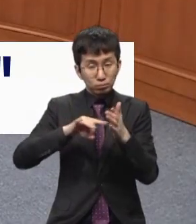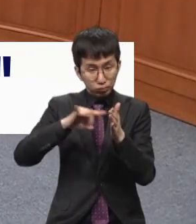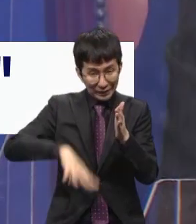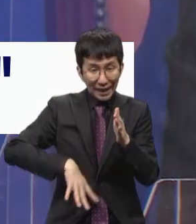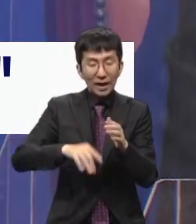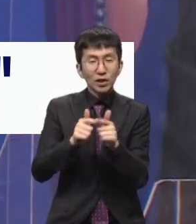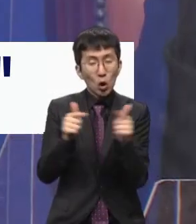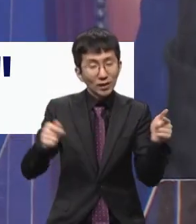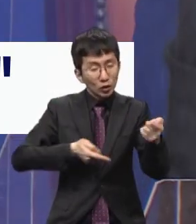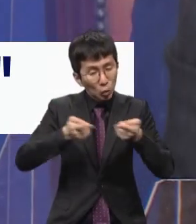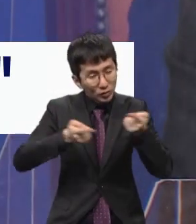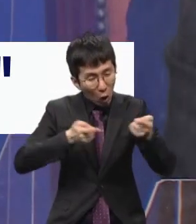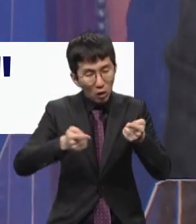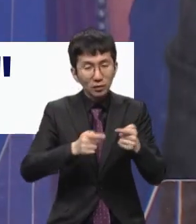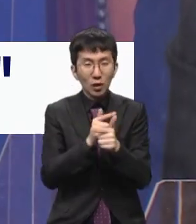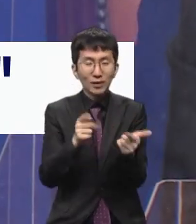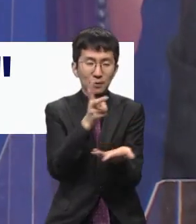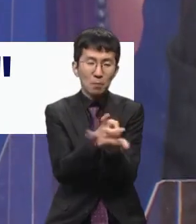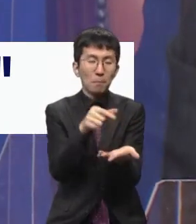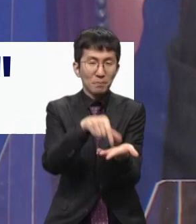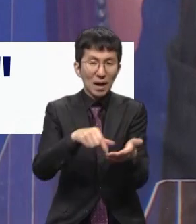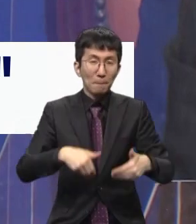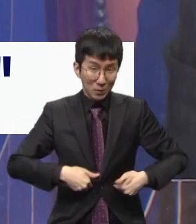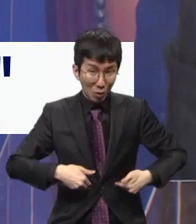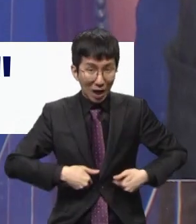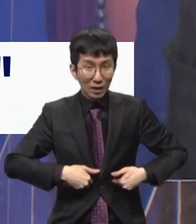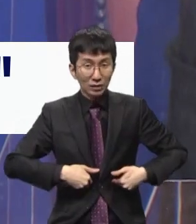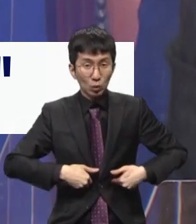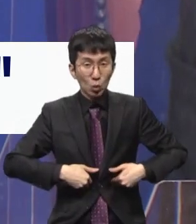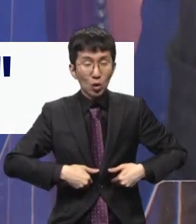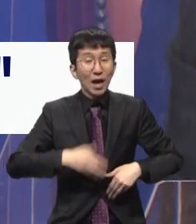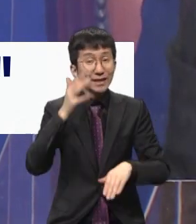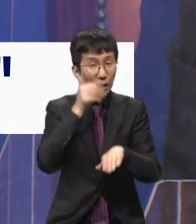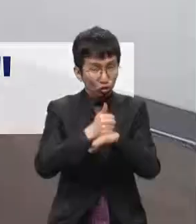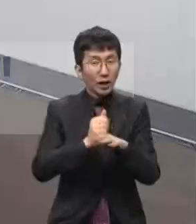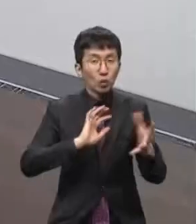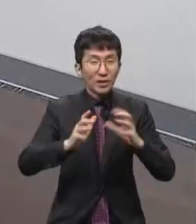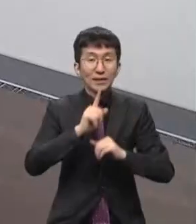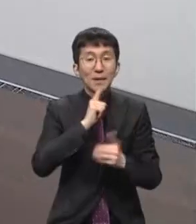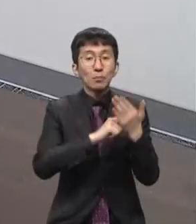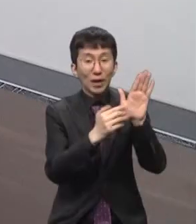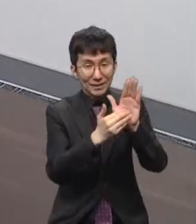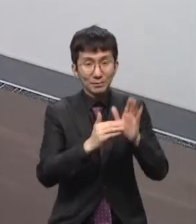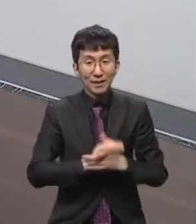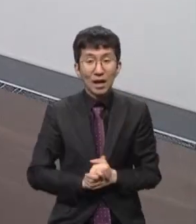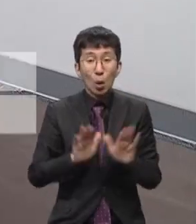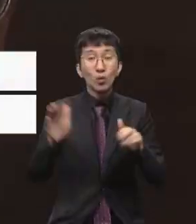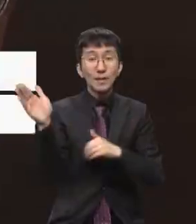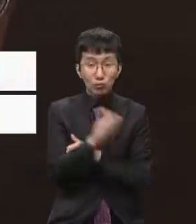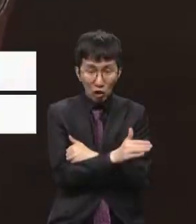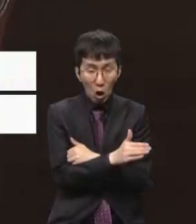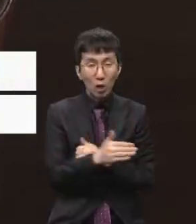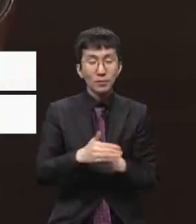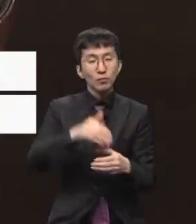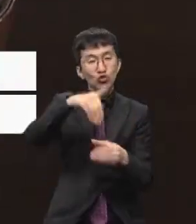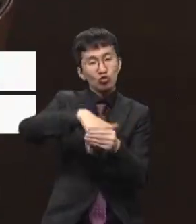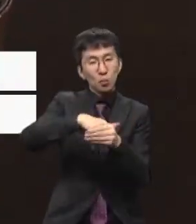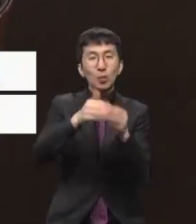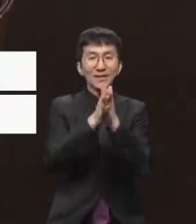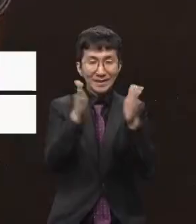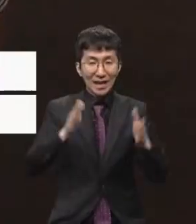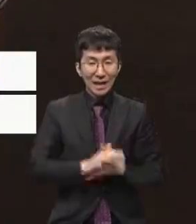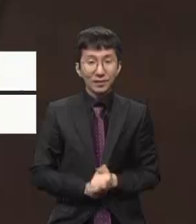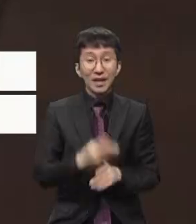종합부동산세 조정한 도 포함해서 논의하겠다 는 입장을 밝혔습니다 오늘부터 당대표 투표가 시작되면서